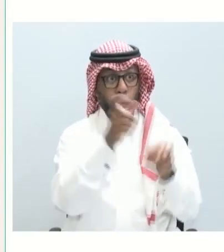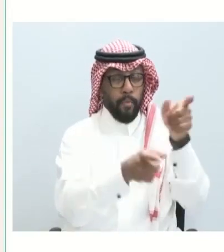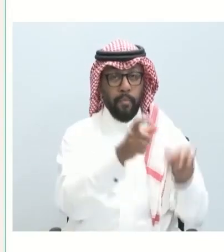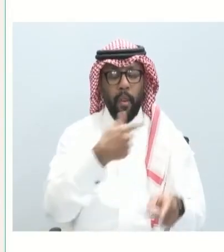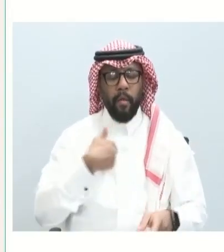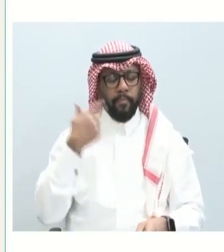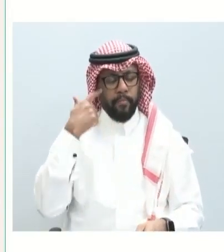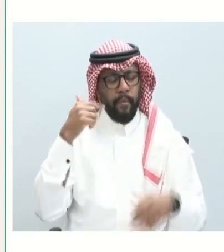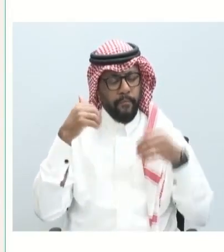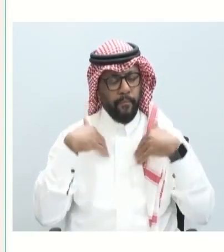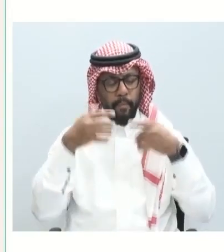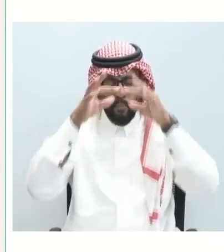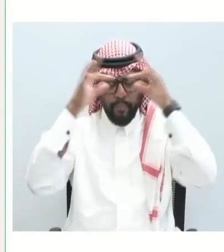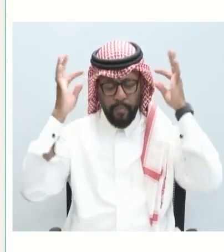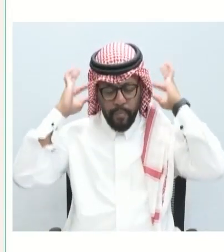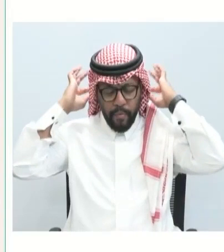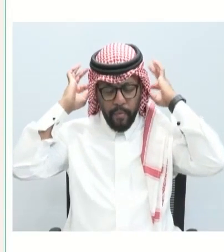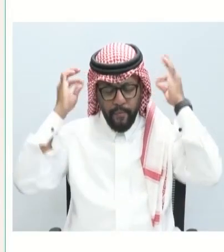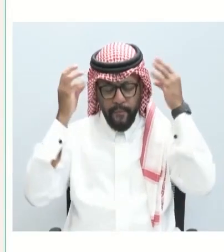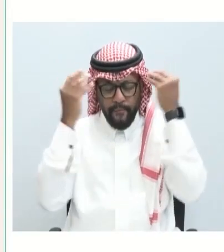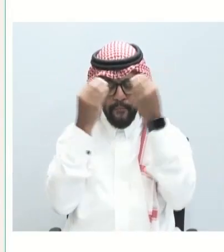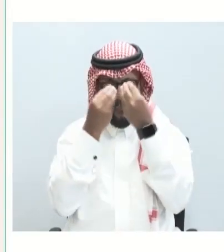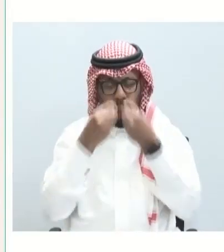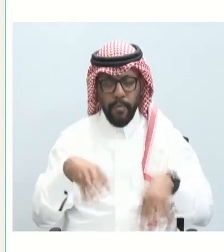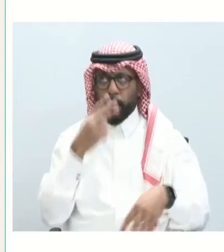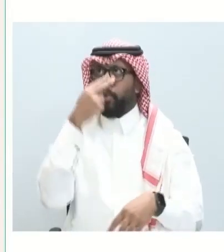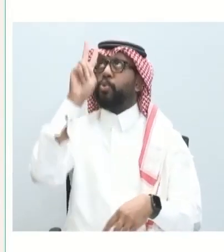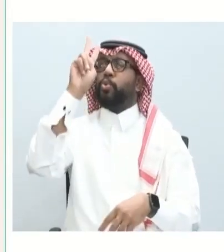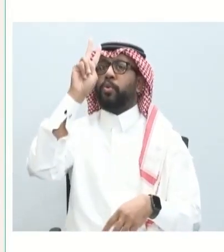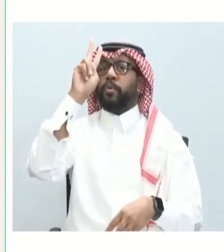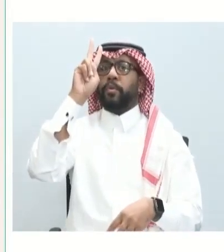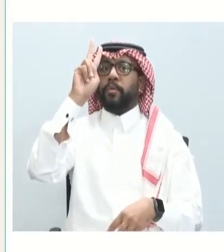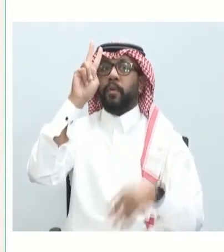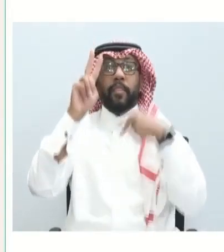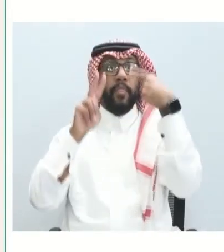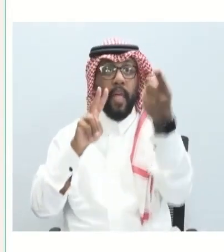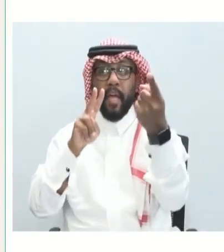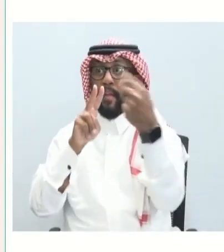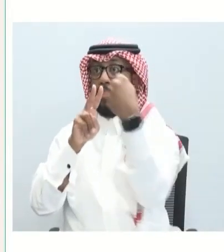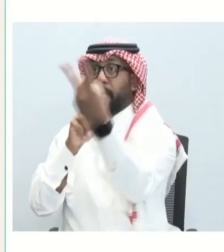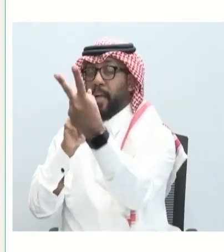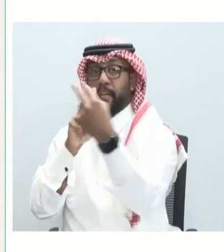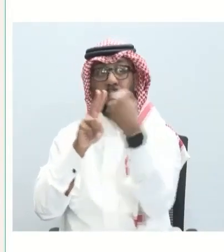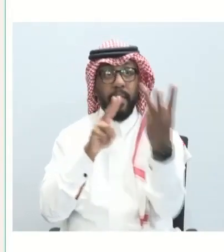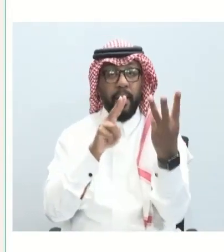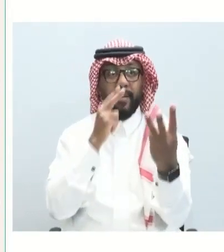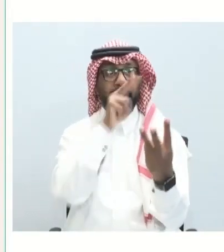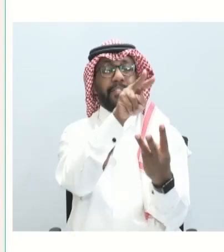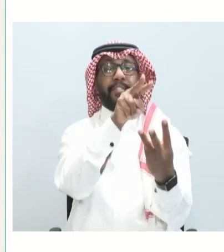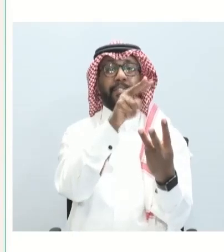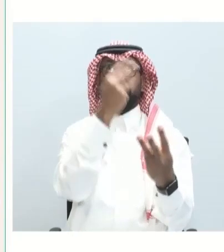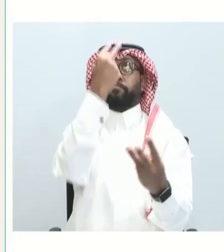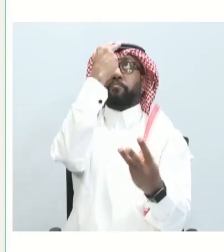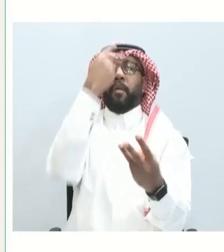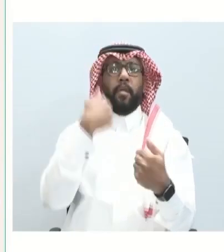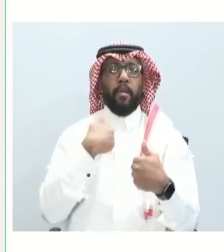يستطيع بعد ازاله العصابه ان يرى قبعه المتسابق الاخر لكنه لا